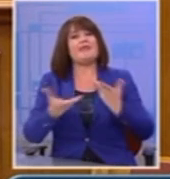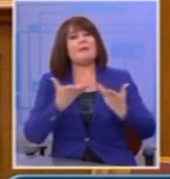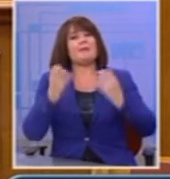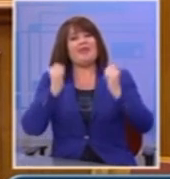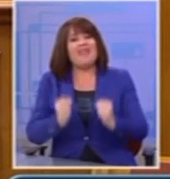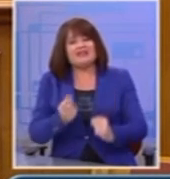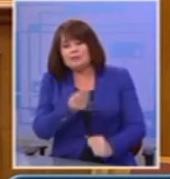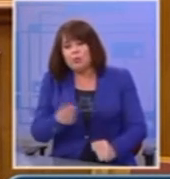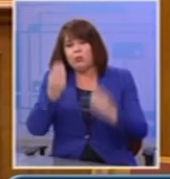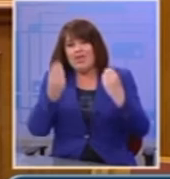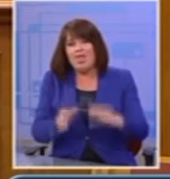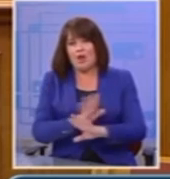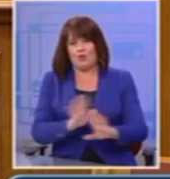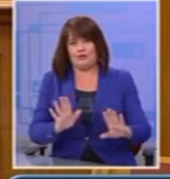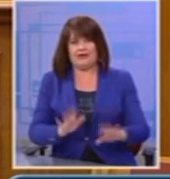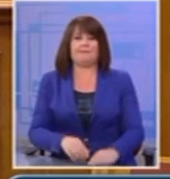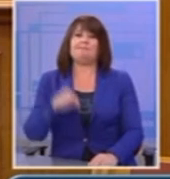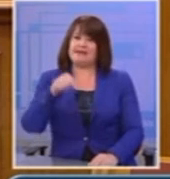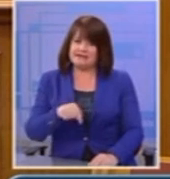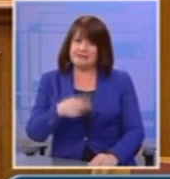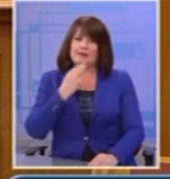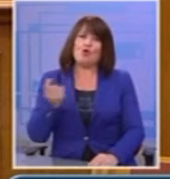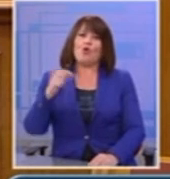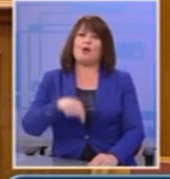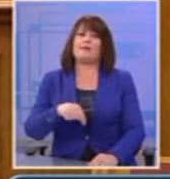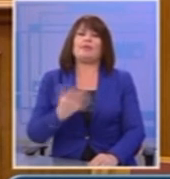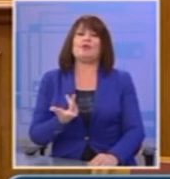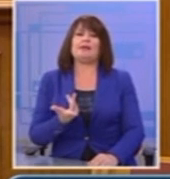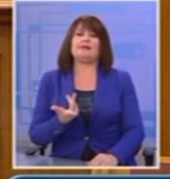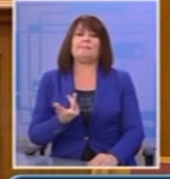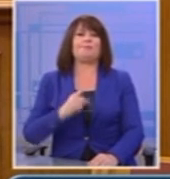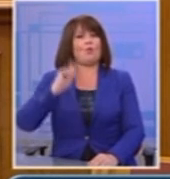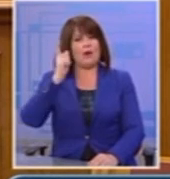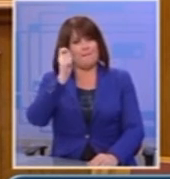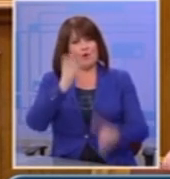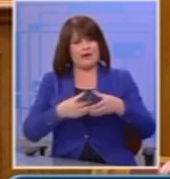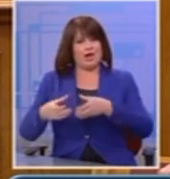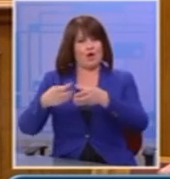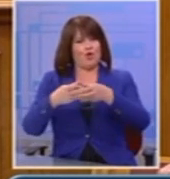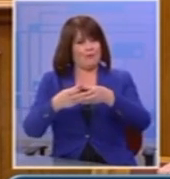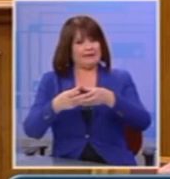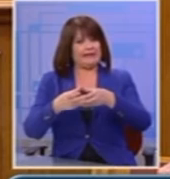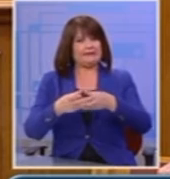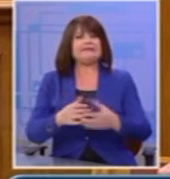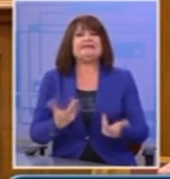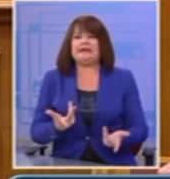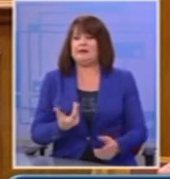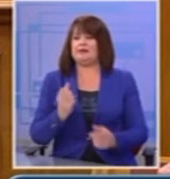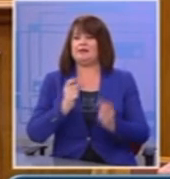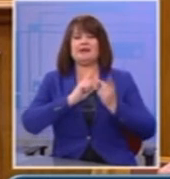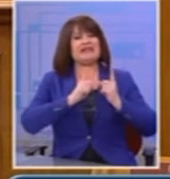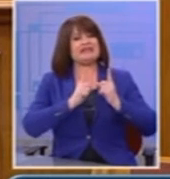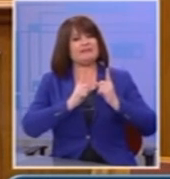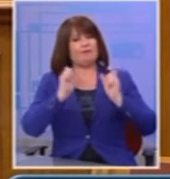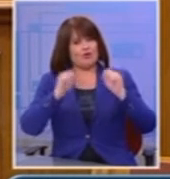θέση. Σήμερα είμαστε εδώ όλες οι πολιτικές δυνάμεις για να συμφωνήσουμε,